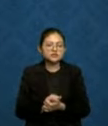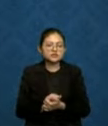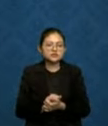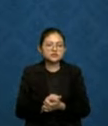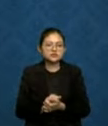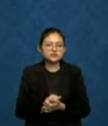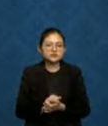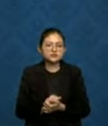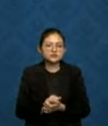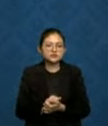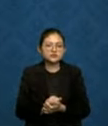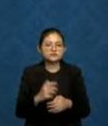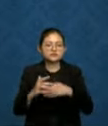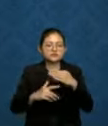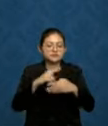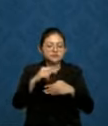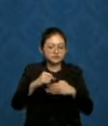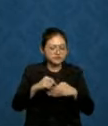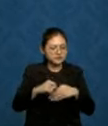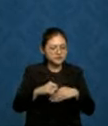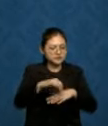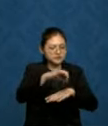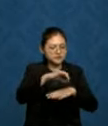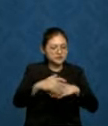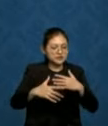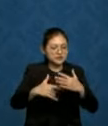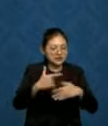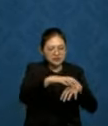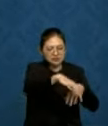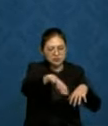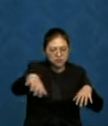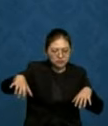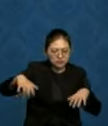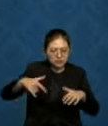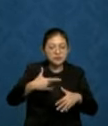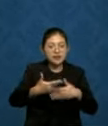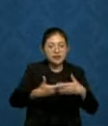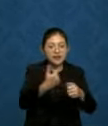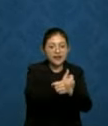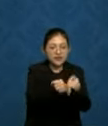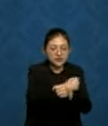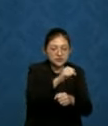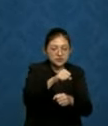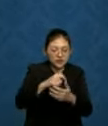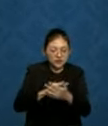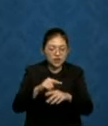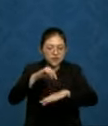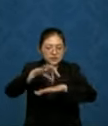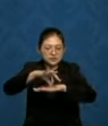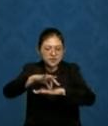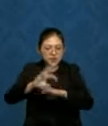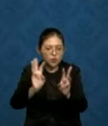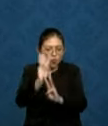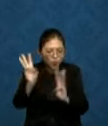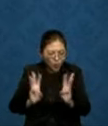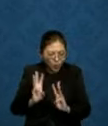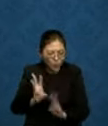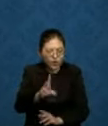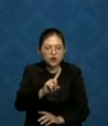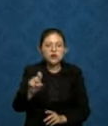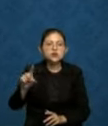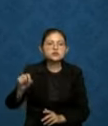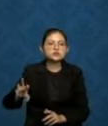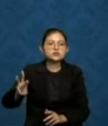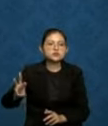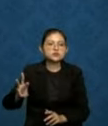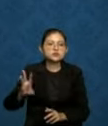ตำแหน่งงานที่ว่างเพื่อรอรับคนเข้าทำงานอยู่กว่า5159 126ตำแหน่งสาลถัด